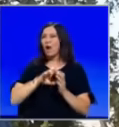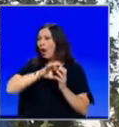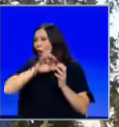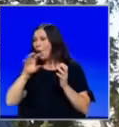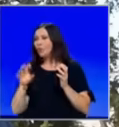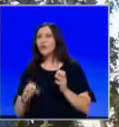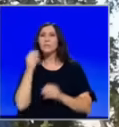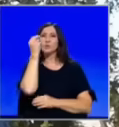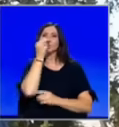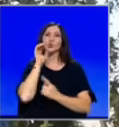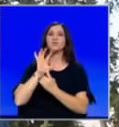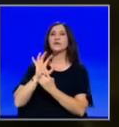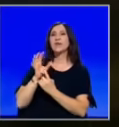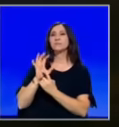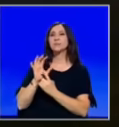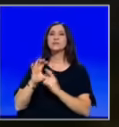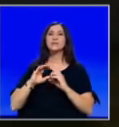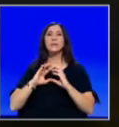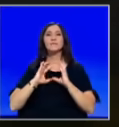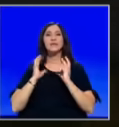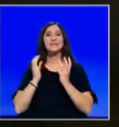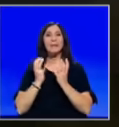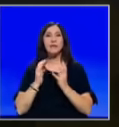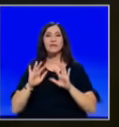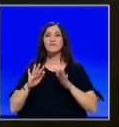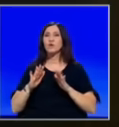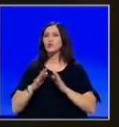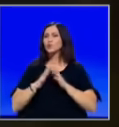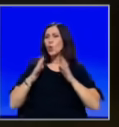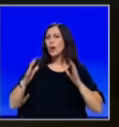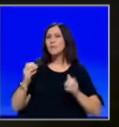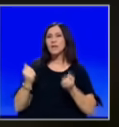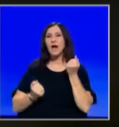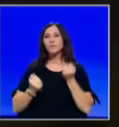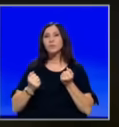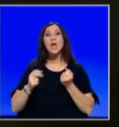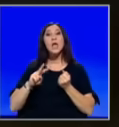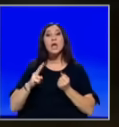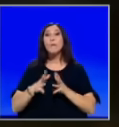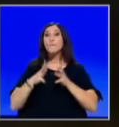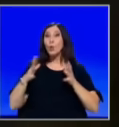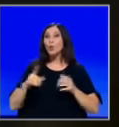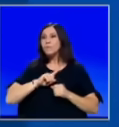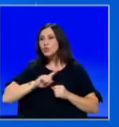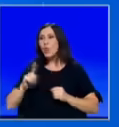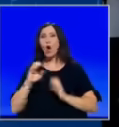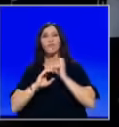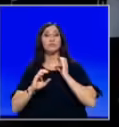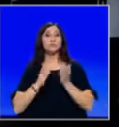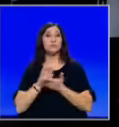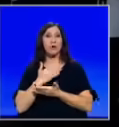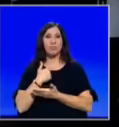от изкуствени спътници на Земята. Вероятно с големината на автомобил или по-големи, до автобус, според